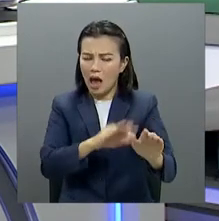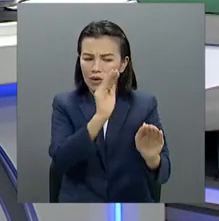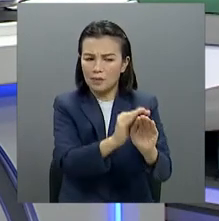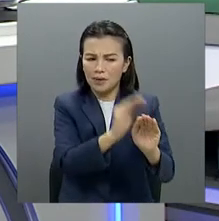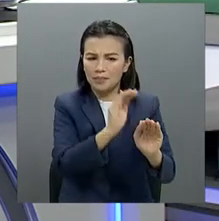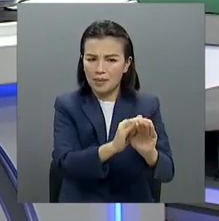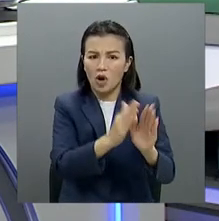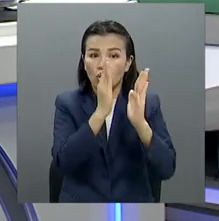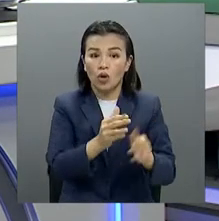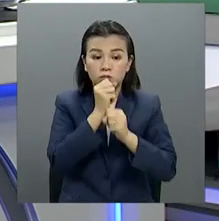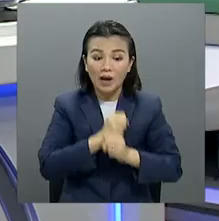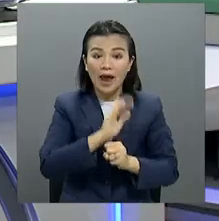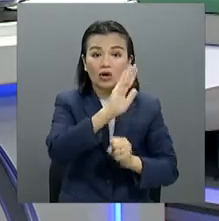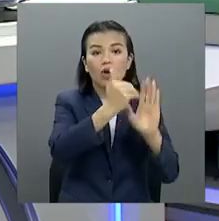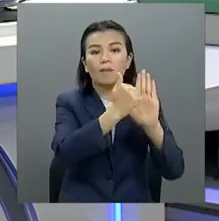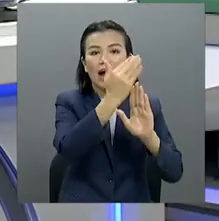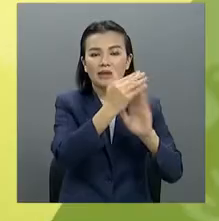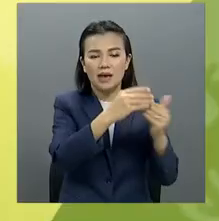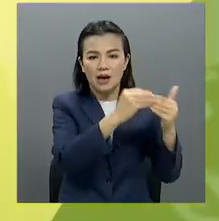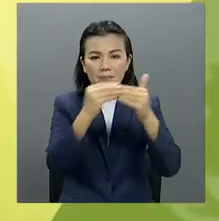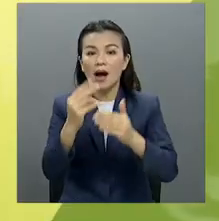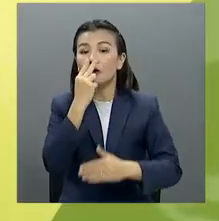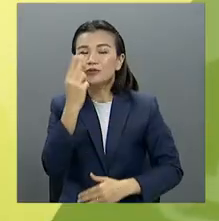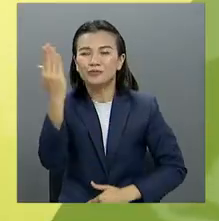คเหนือติดตามใน Gen Z Reporter ครับ